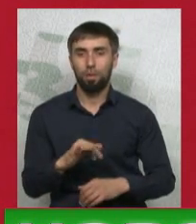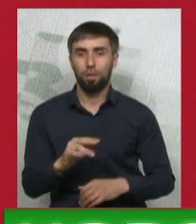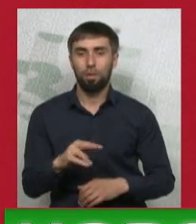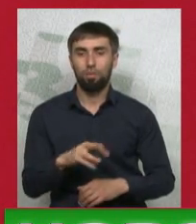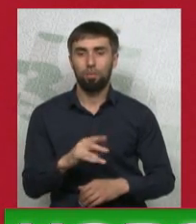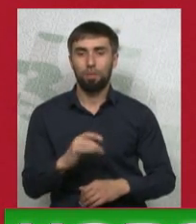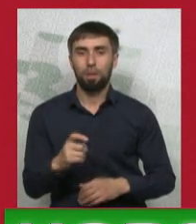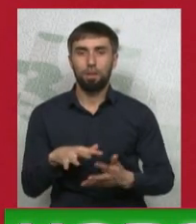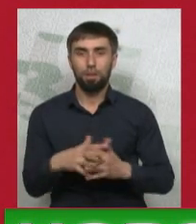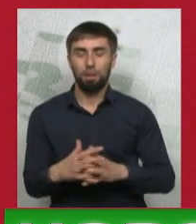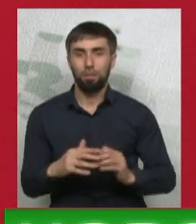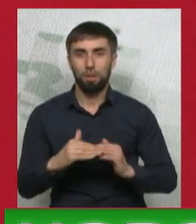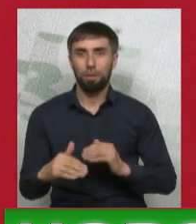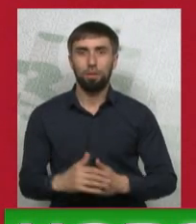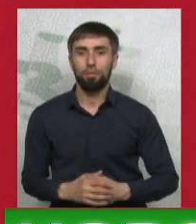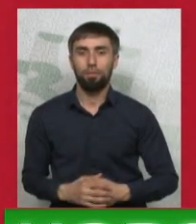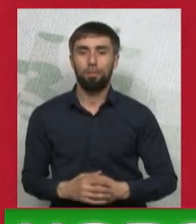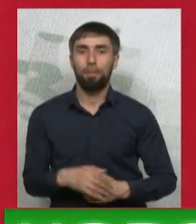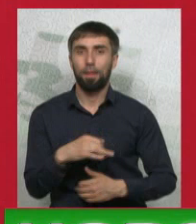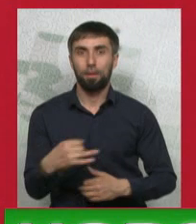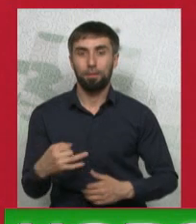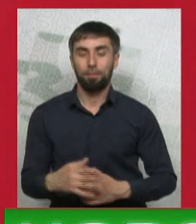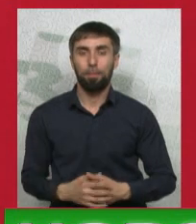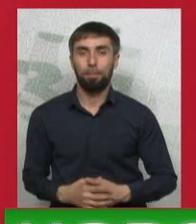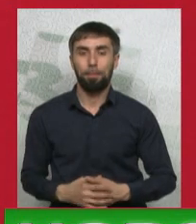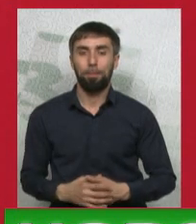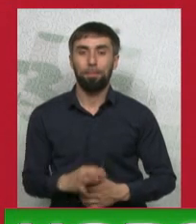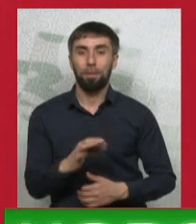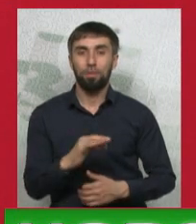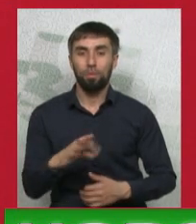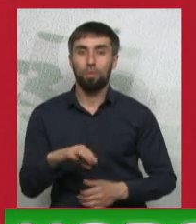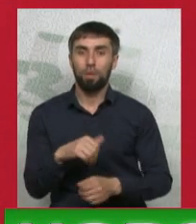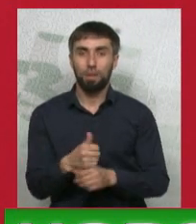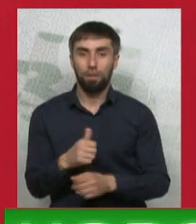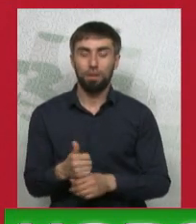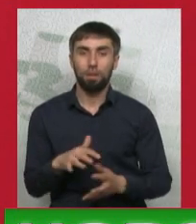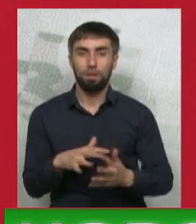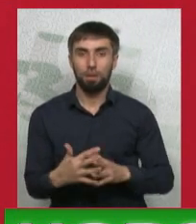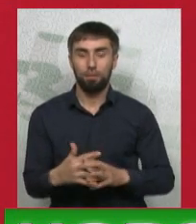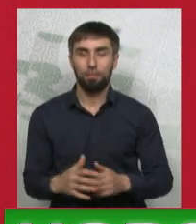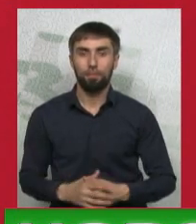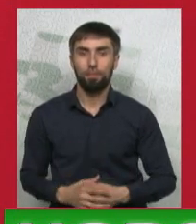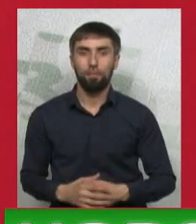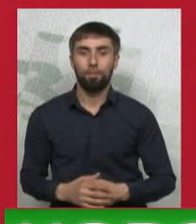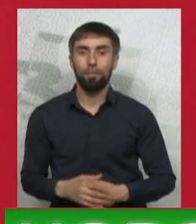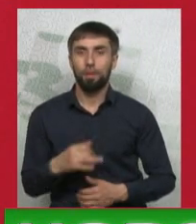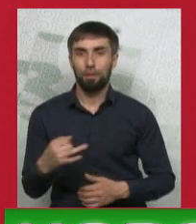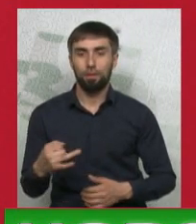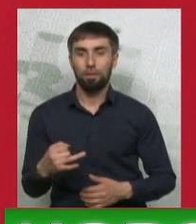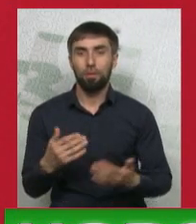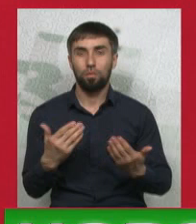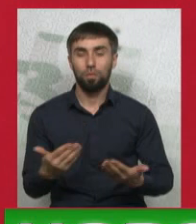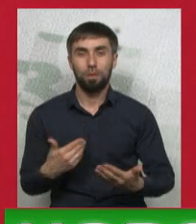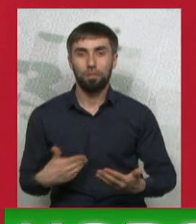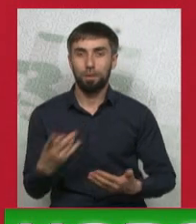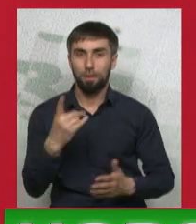муниципальных, сельских поселениях, и особенно главы сельских поселений. И сегодня